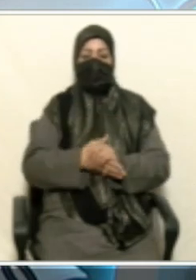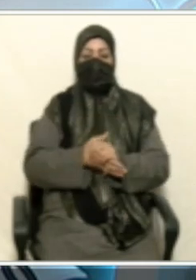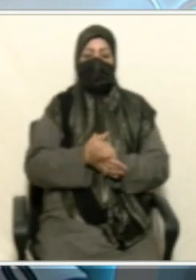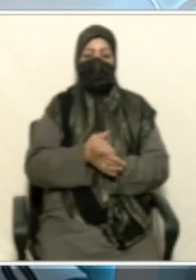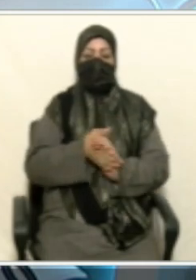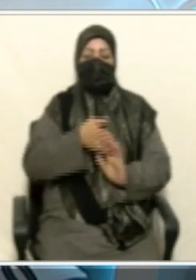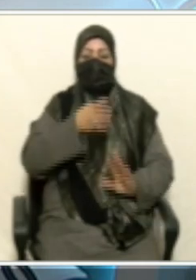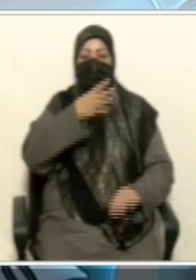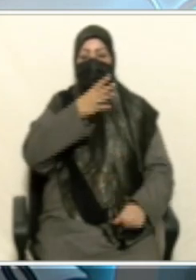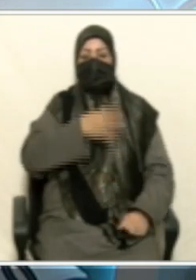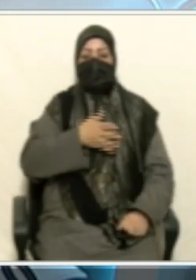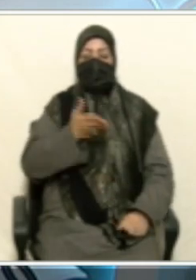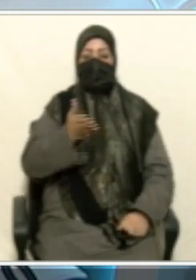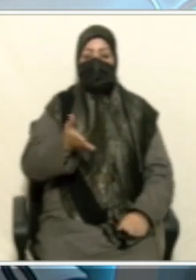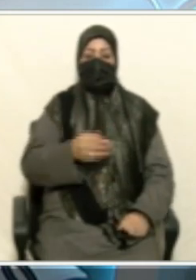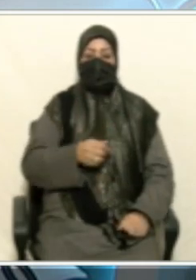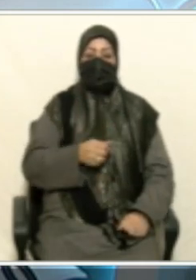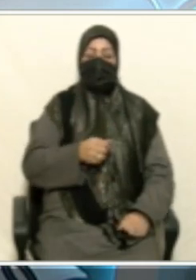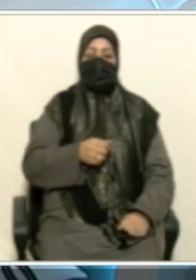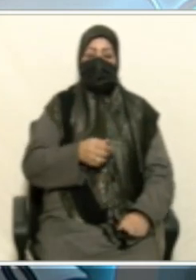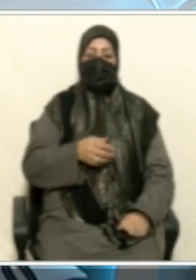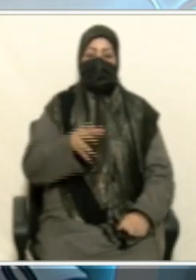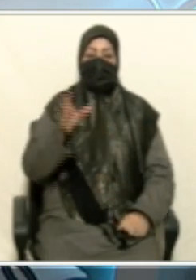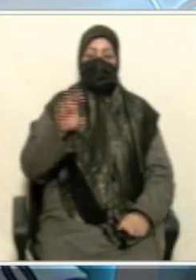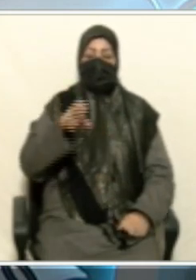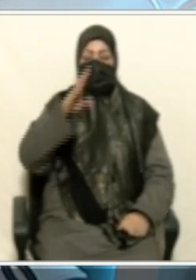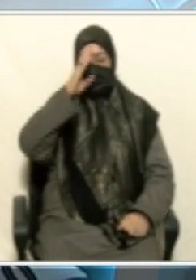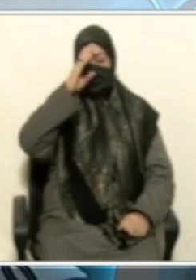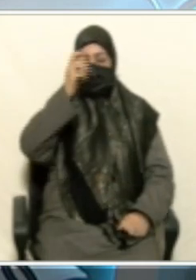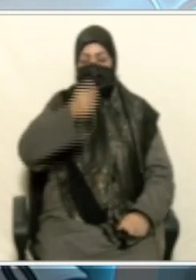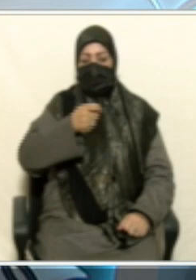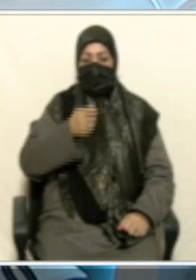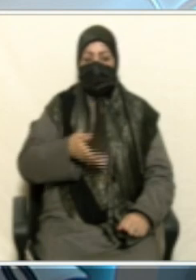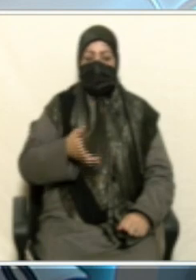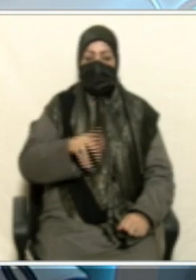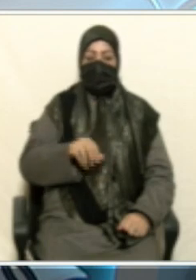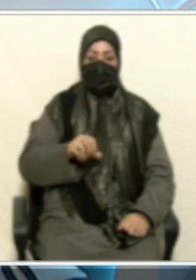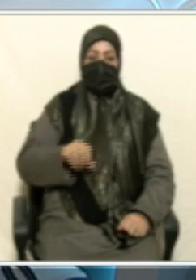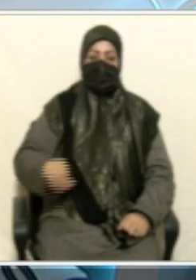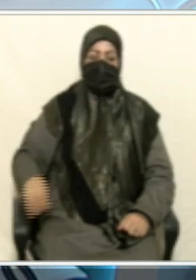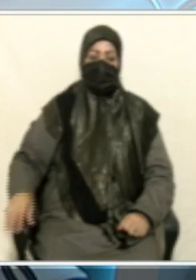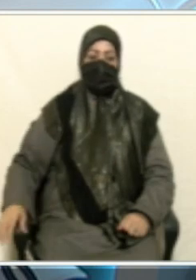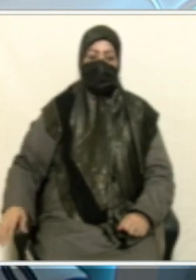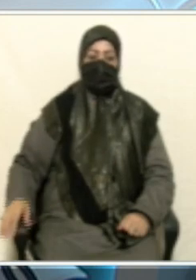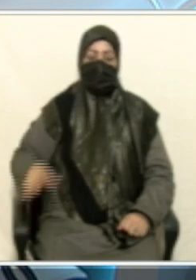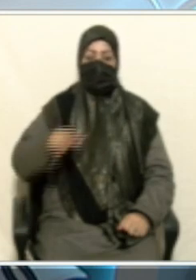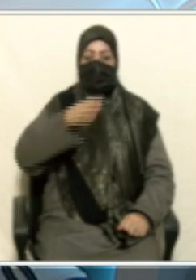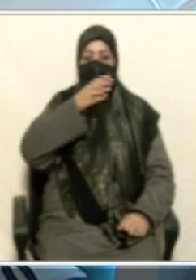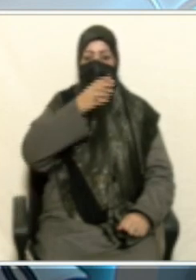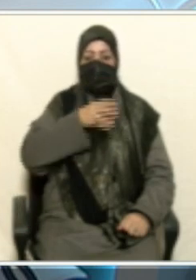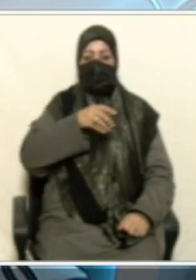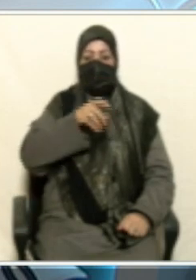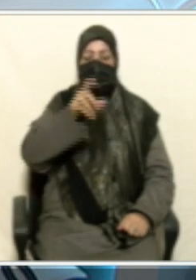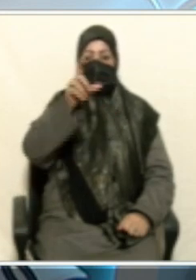السلام عليكم. وعليكم السلام يا شيخ. بالله الأئمة هذين من في واحد طرابلس صراحهم يعني يردوا بالكم منهم، حاولوا يكذبوا شوية.